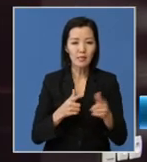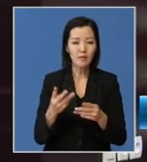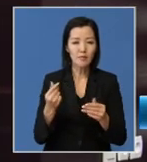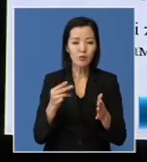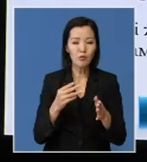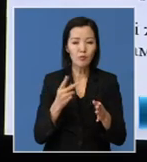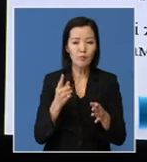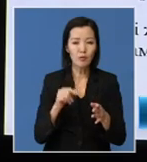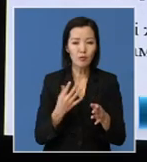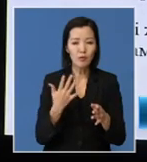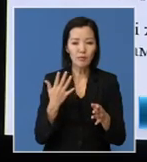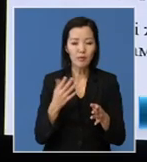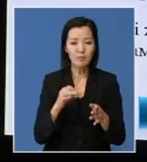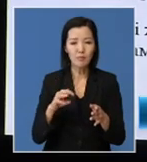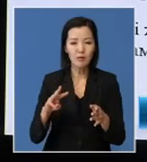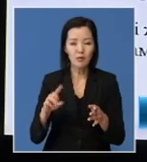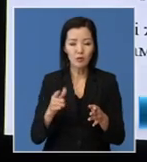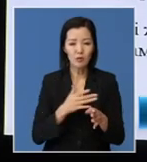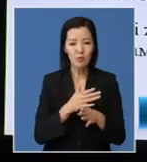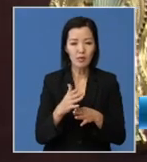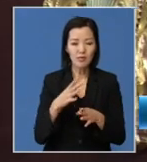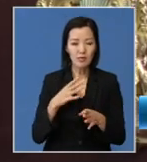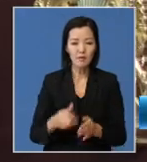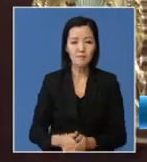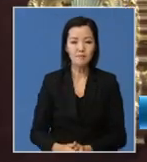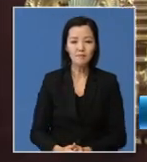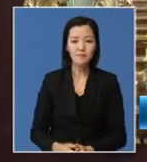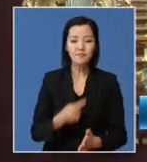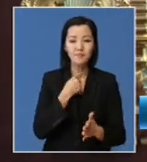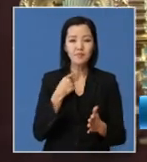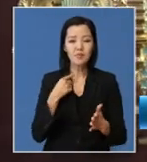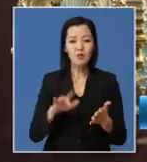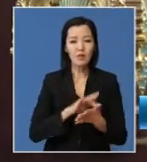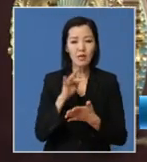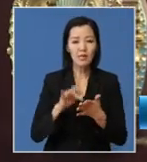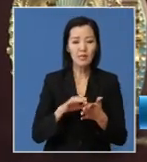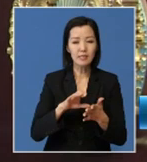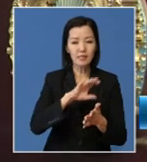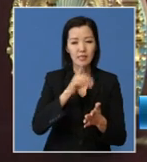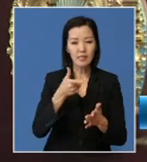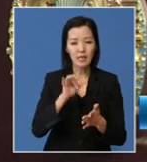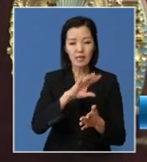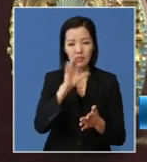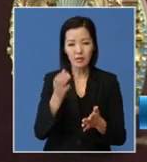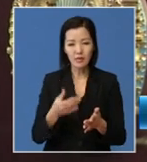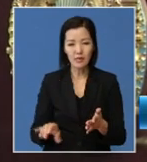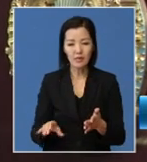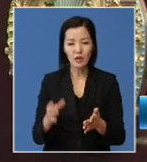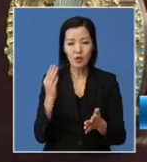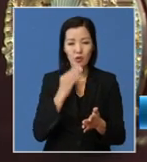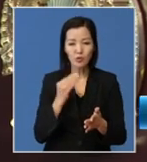бюджеттен 1,5 миллиард теңге қарастырылды. Бұл жерде Талдықорған қаласының газ бұру жүйелерін және Бақанас Сарыөзек Үштөбе